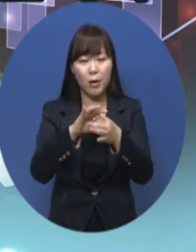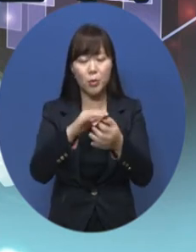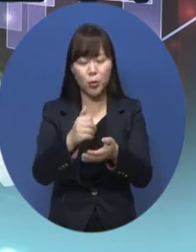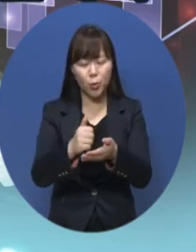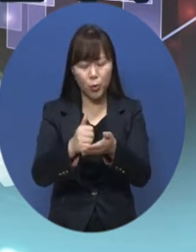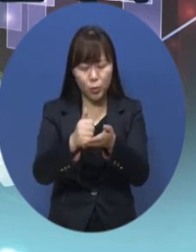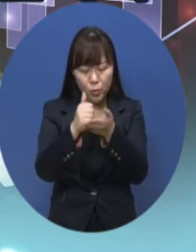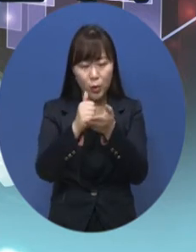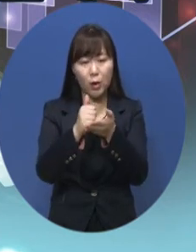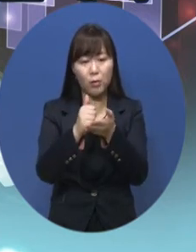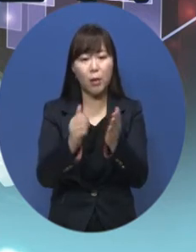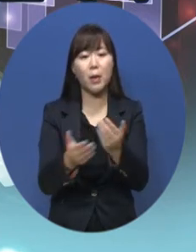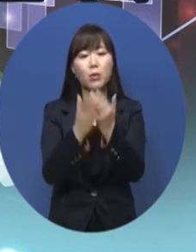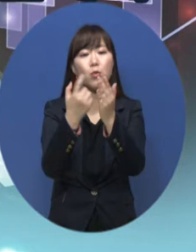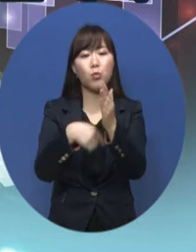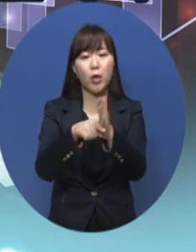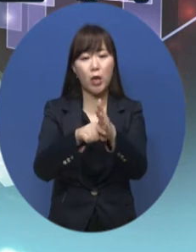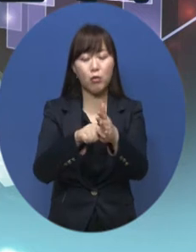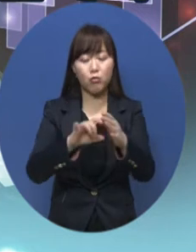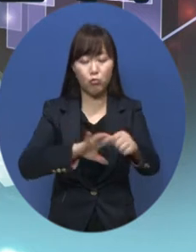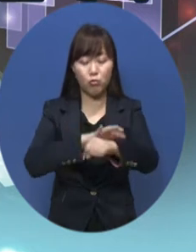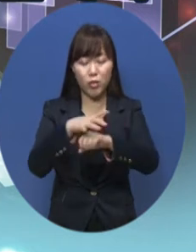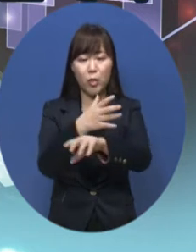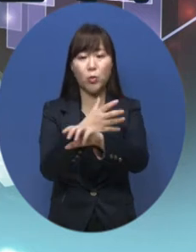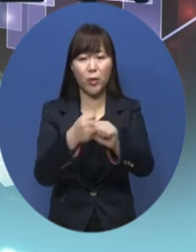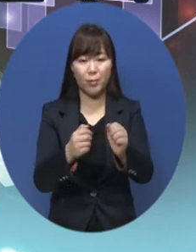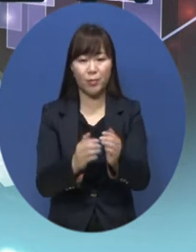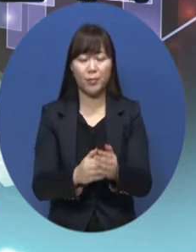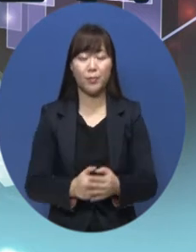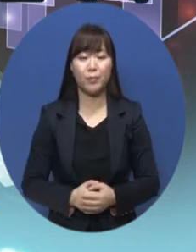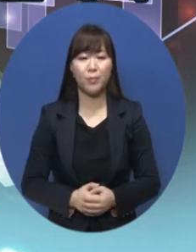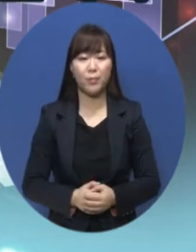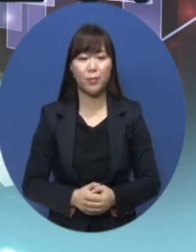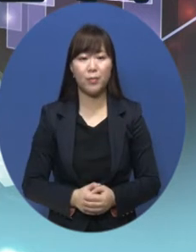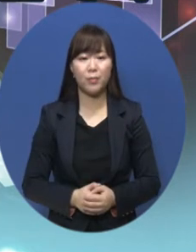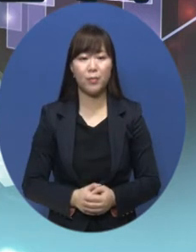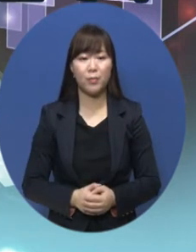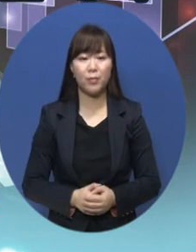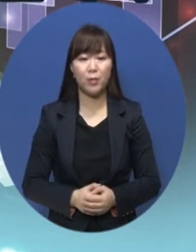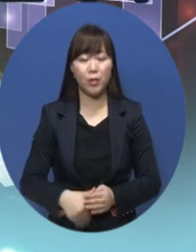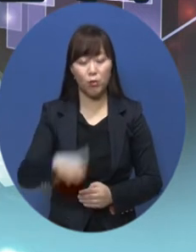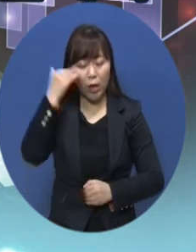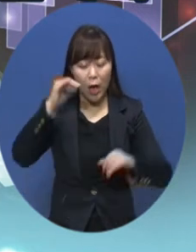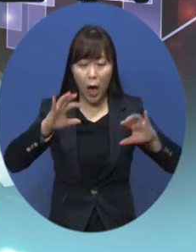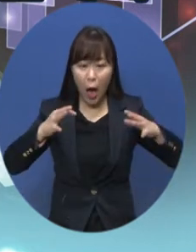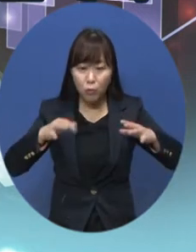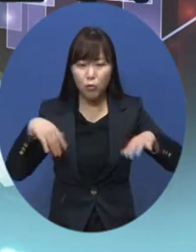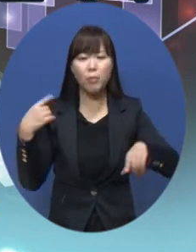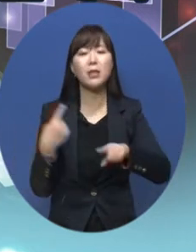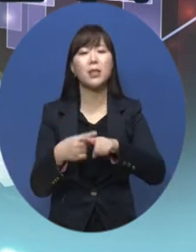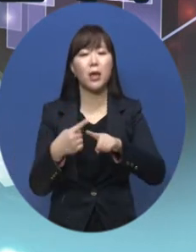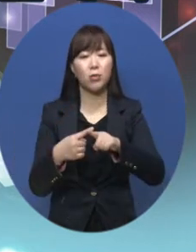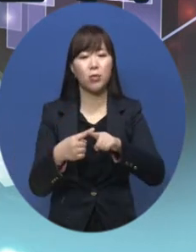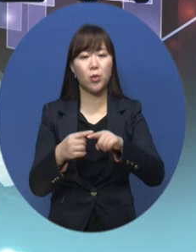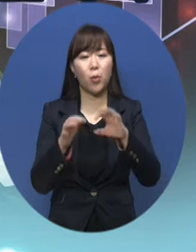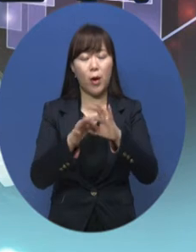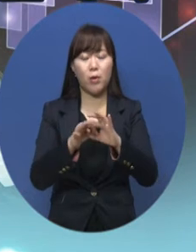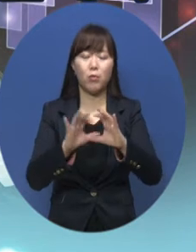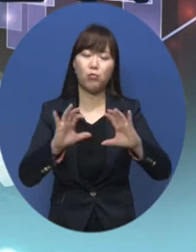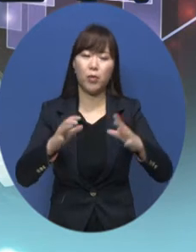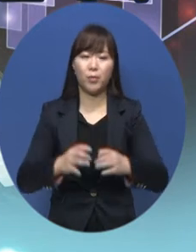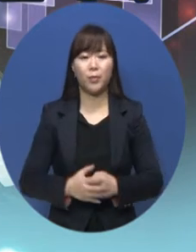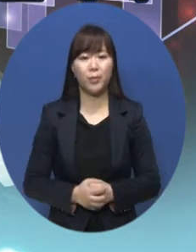존중을 촉진하기 위한 국제조약입니다. 우리나라 역시 협약을 비준한